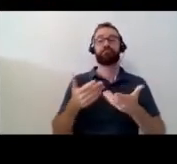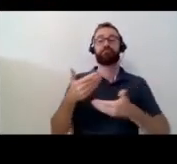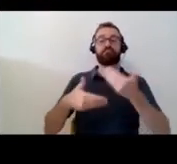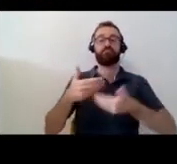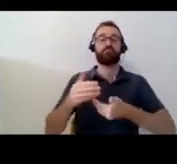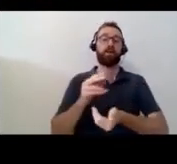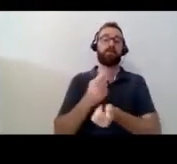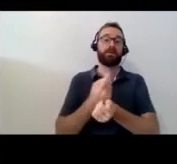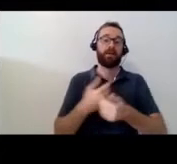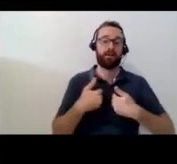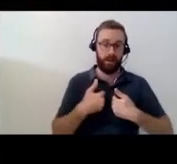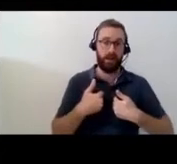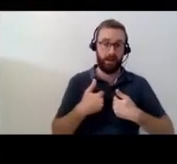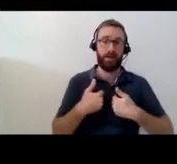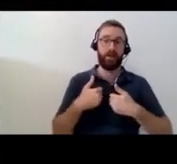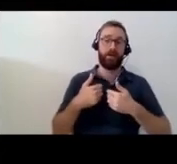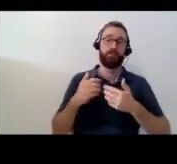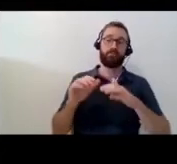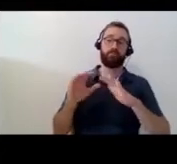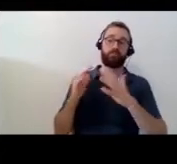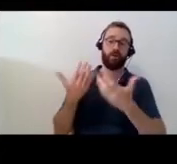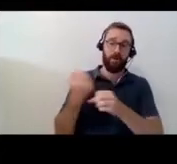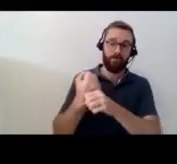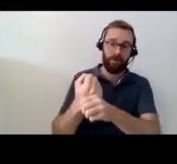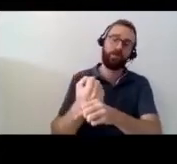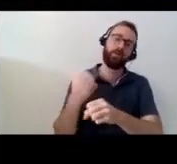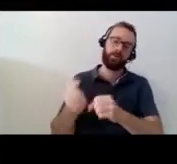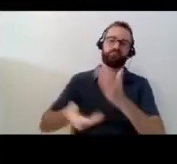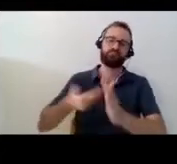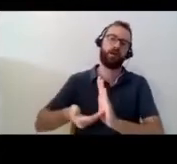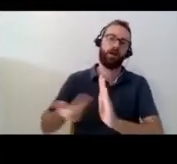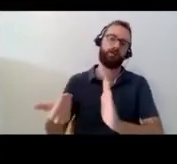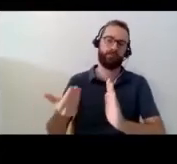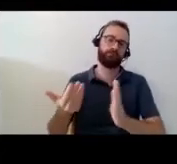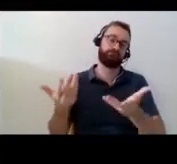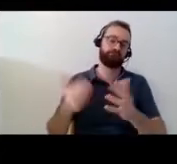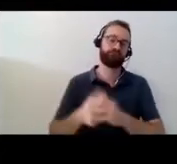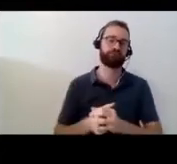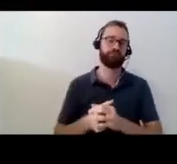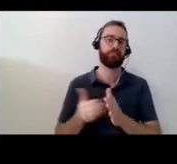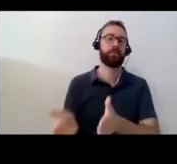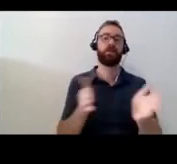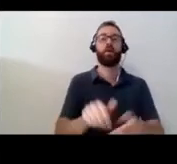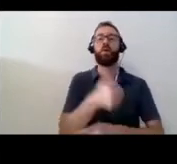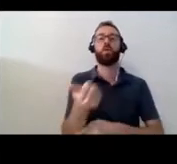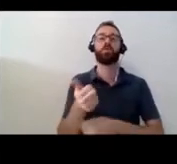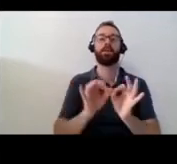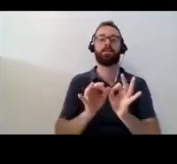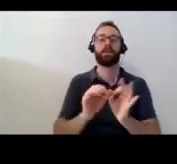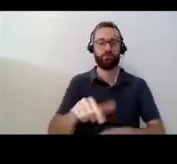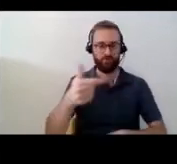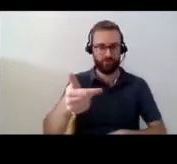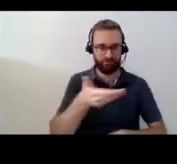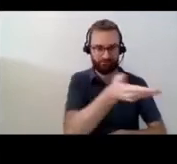pourrait circonscrire le droit de mettre à mort les animaux. Deuxième élément d'évolution